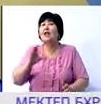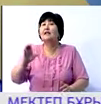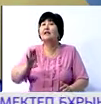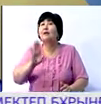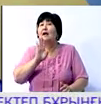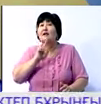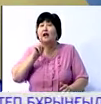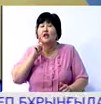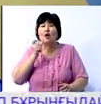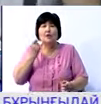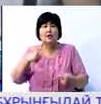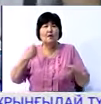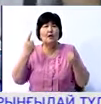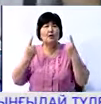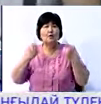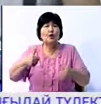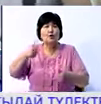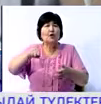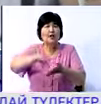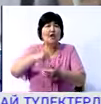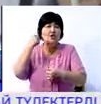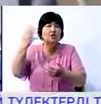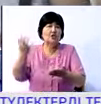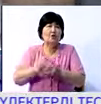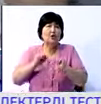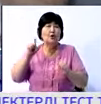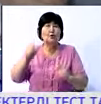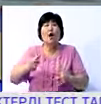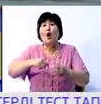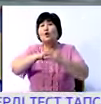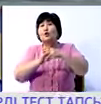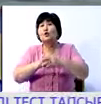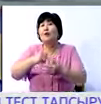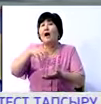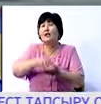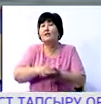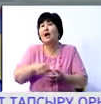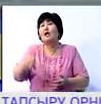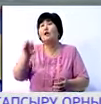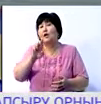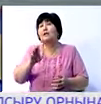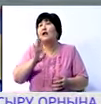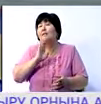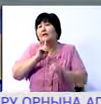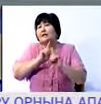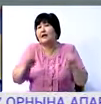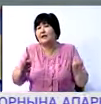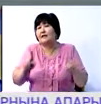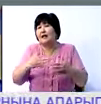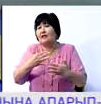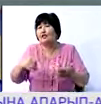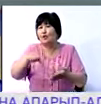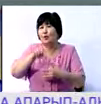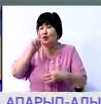жаста болса, біршама дүбірлі додаларда жеңіске жеткен спортшы. Дзюдомен айналысқанына 4 жыл болған Нұрайлым боз кілемде күрестің әдемі әдіс тәсілдерін көрсете